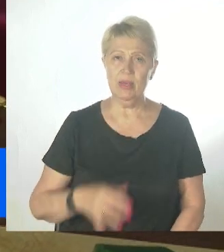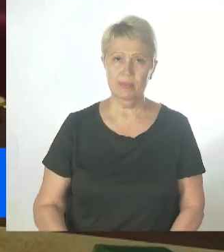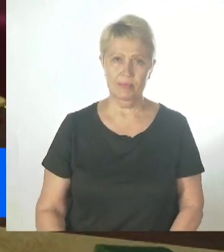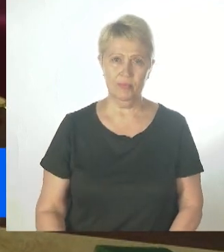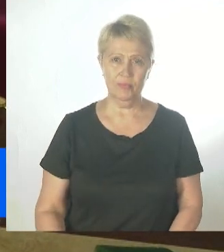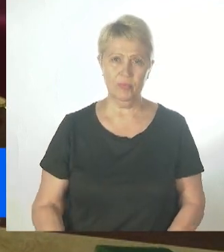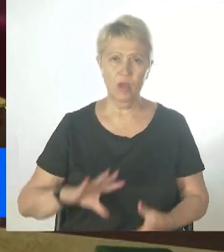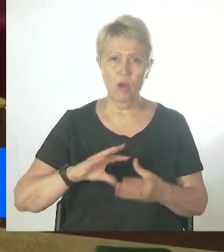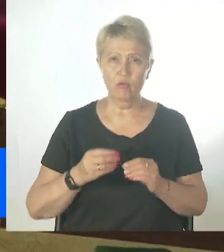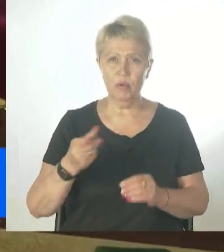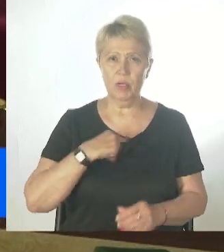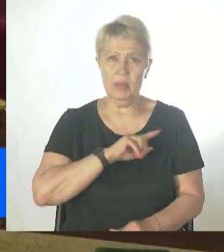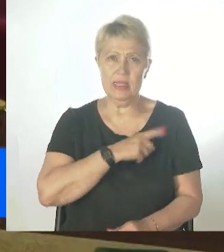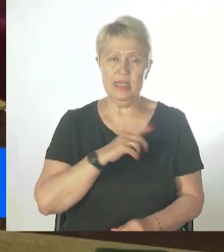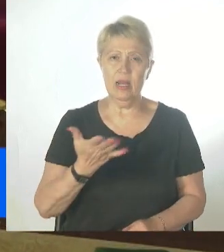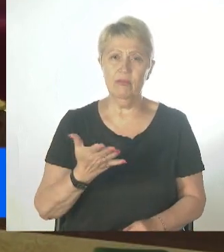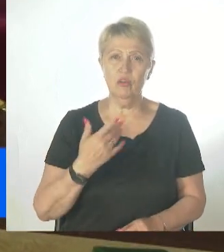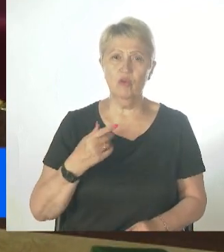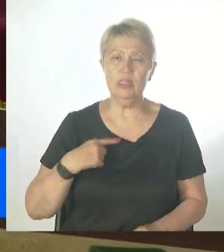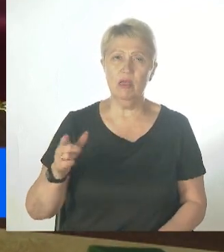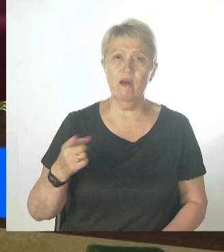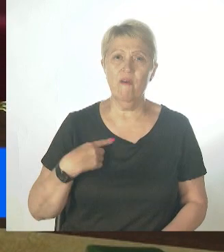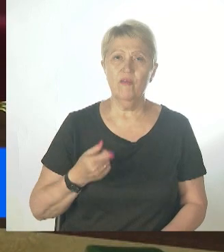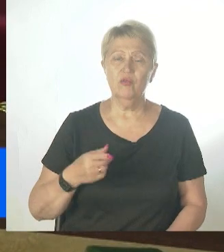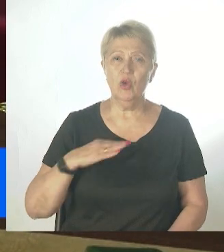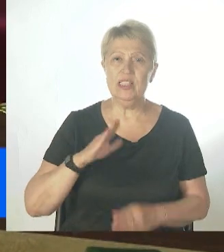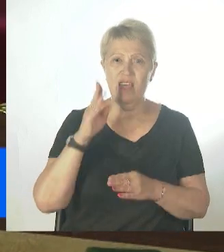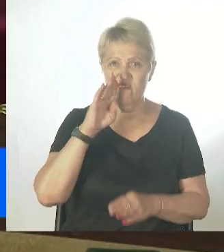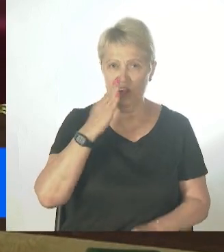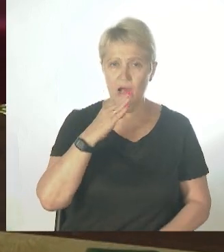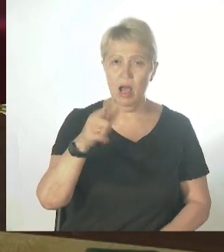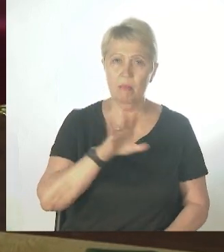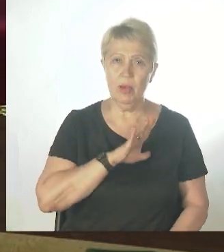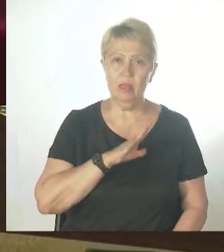в общем-то, сильного врага. Это легион шведский